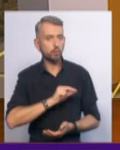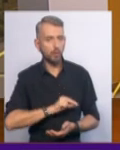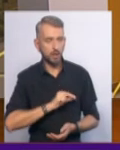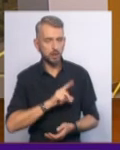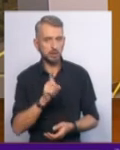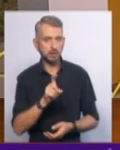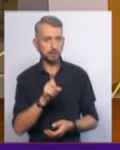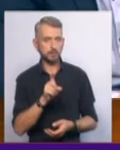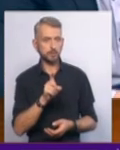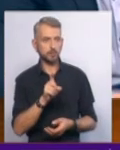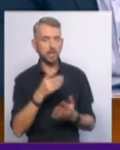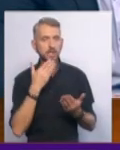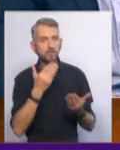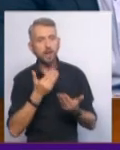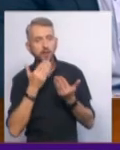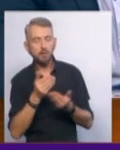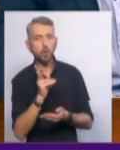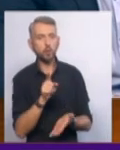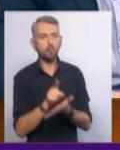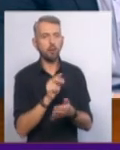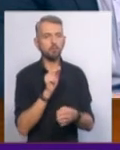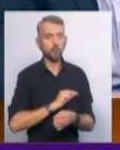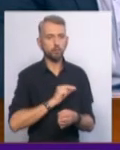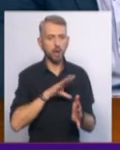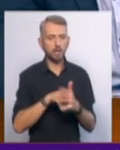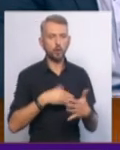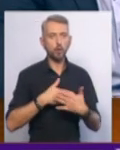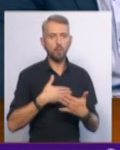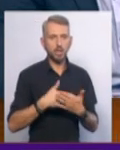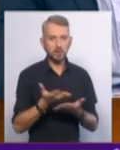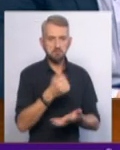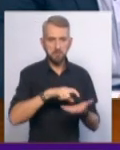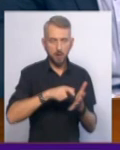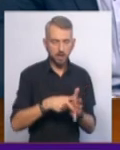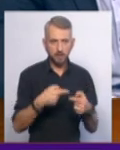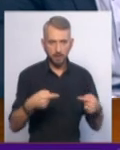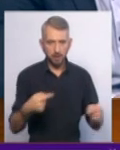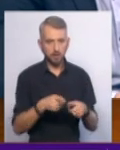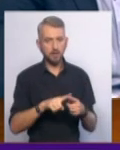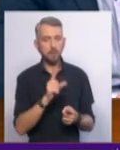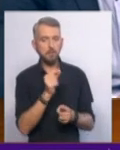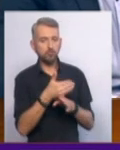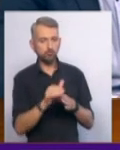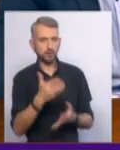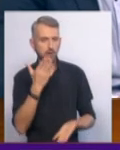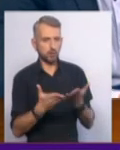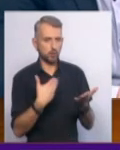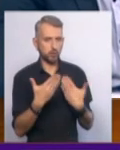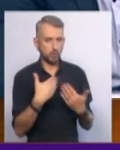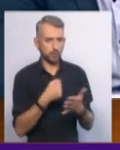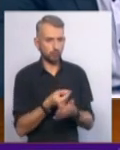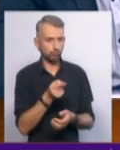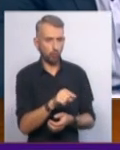з зверненнями? Хто має працювати в громадській приймальні і так далі, і так далі? Mm-hmm. Це перша частина, якщо підходити до